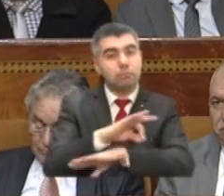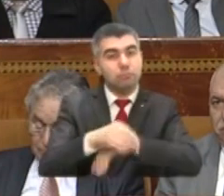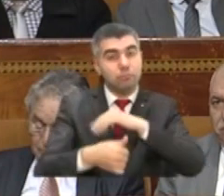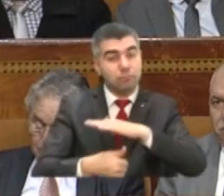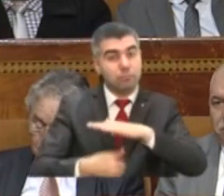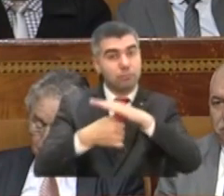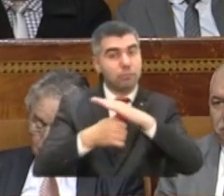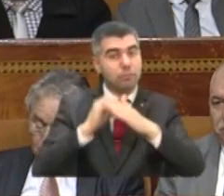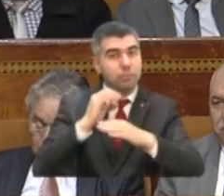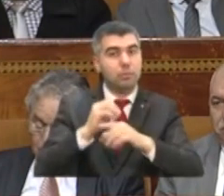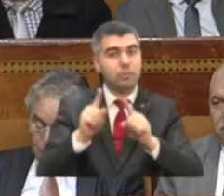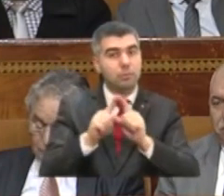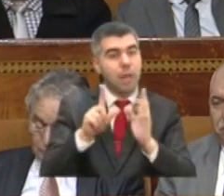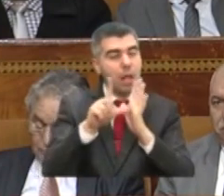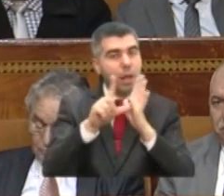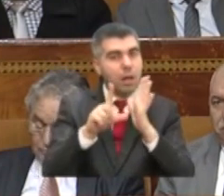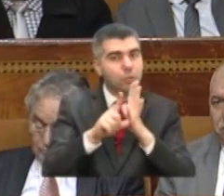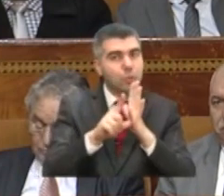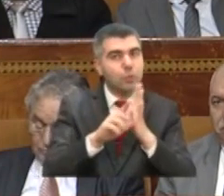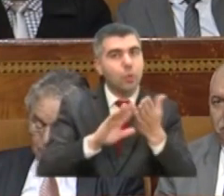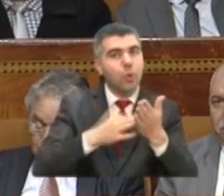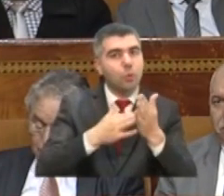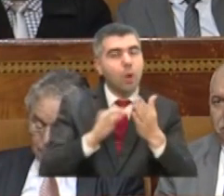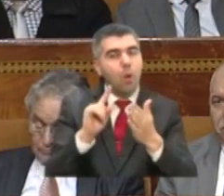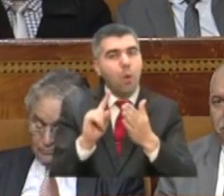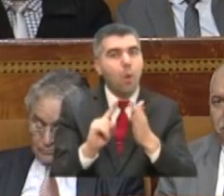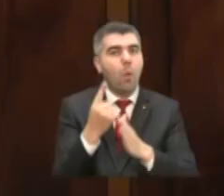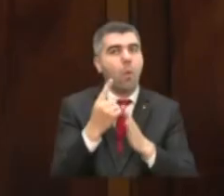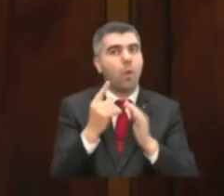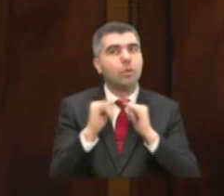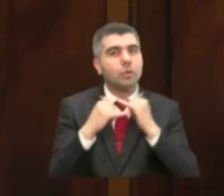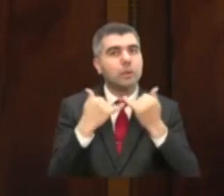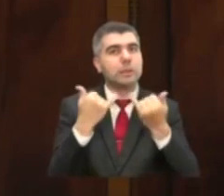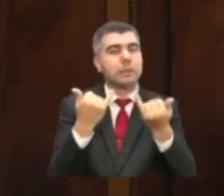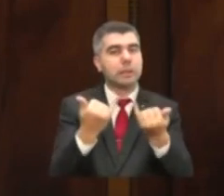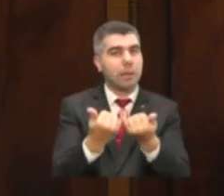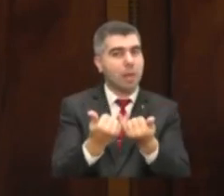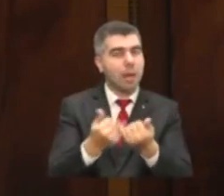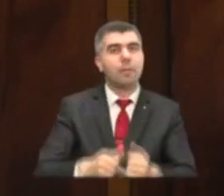فقط بمرسوم، وعقدت أول لقاء لها منذ بضعة أشهر، وهي اللي